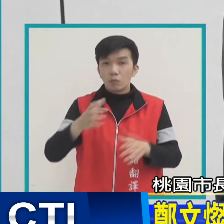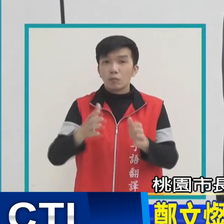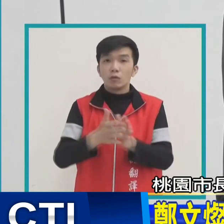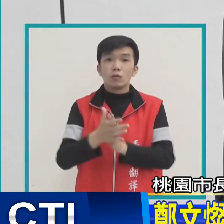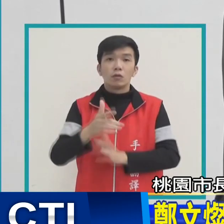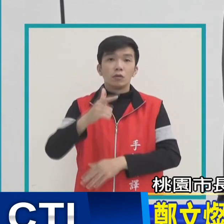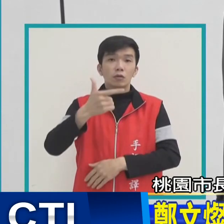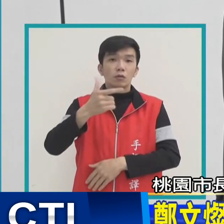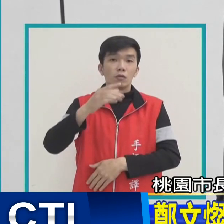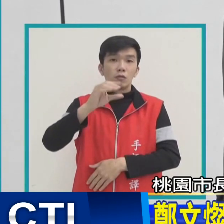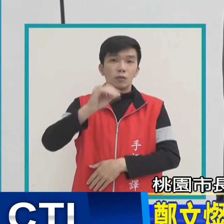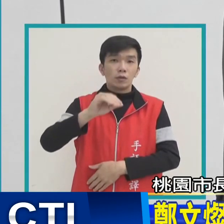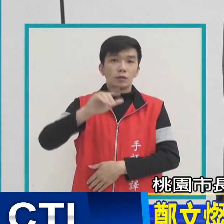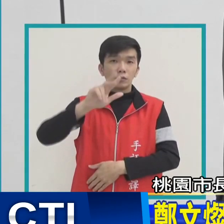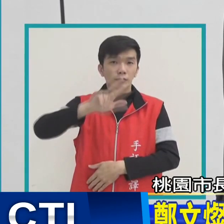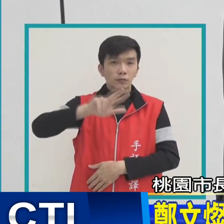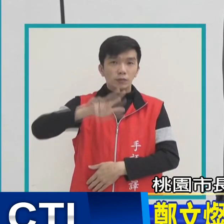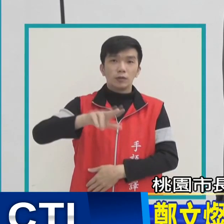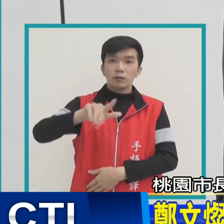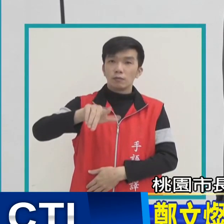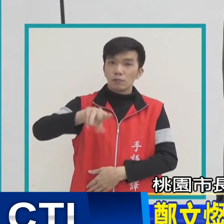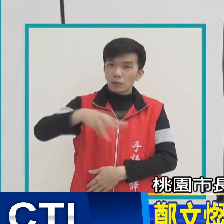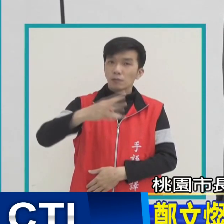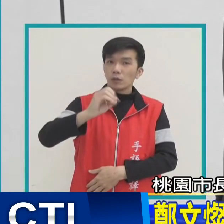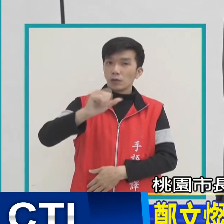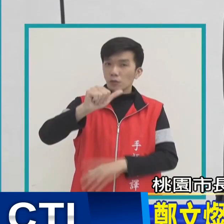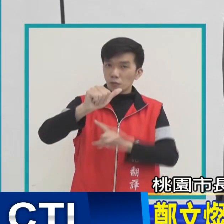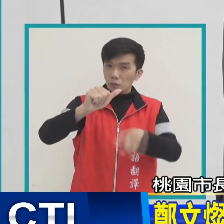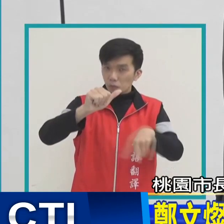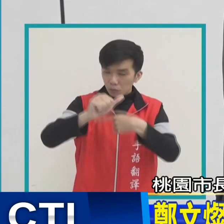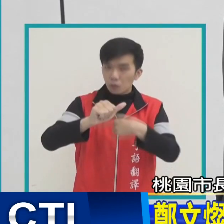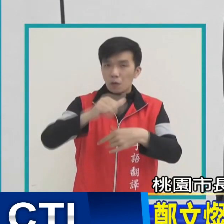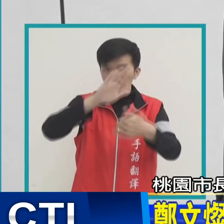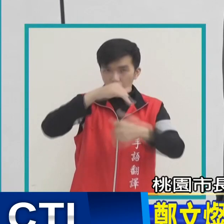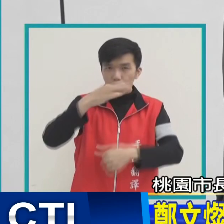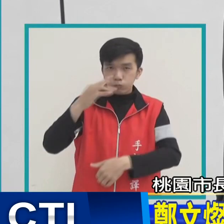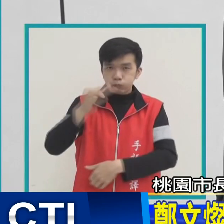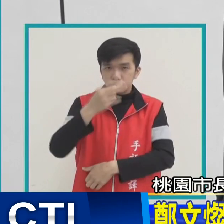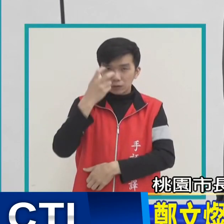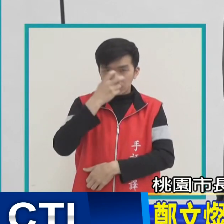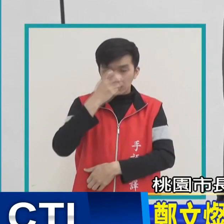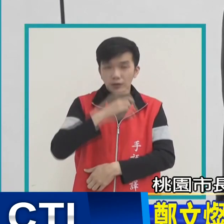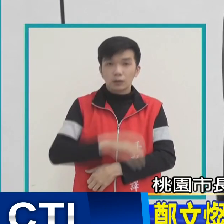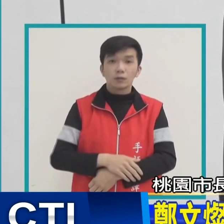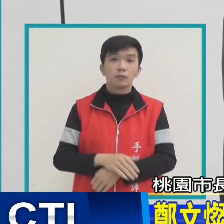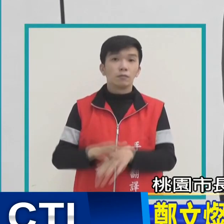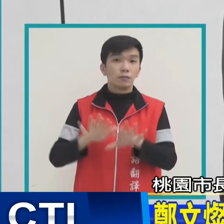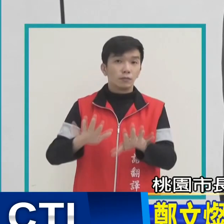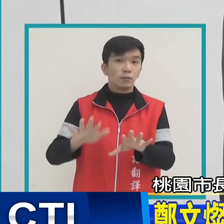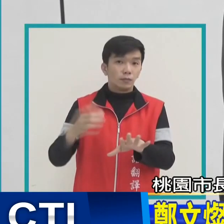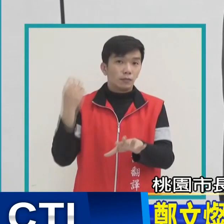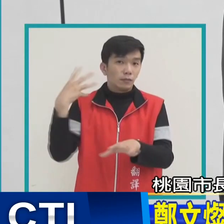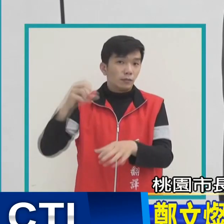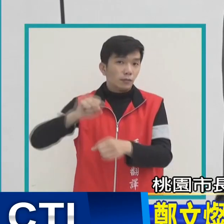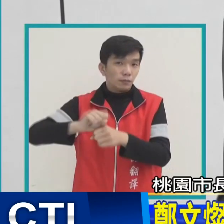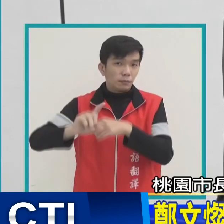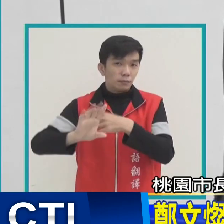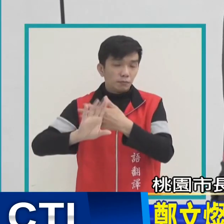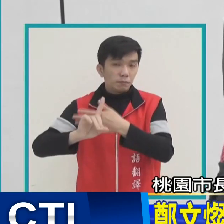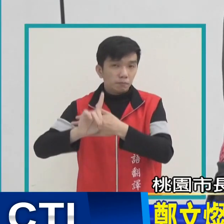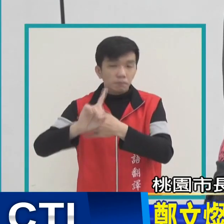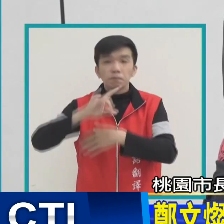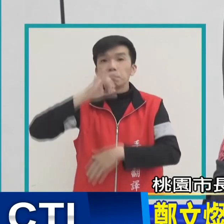67305位。那么刚刚有特别说明，有新增某职场的越南籍的移工，那一